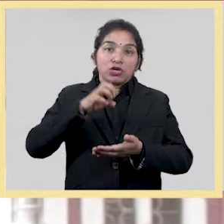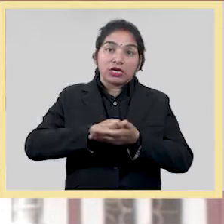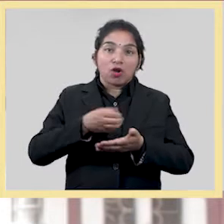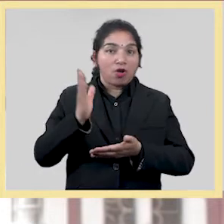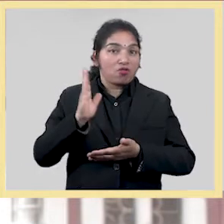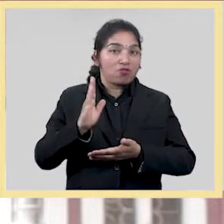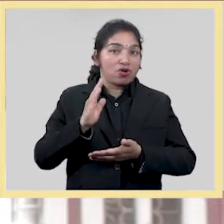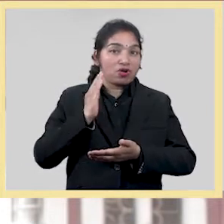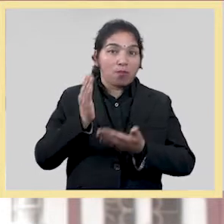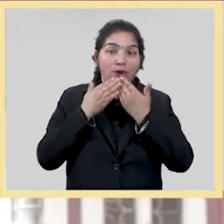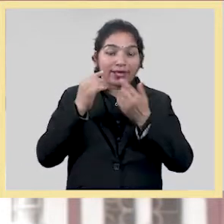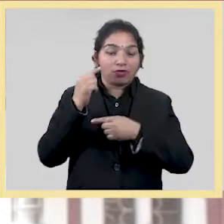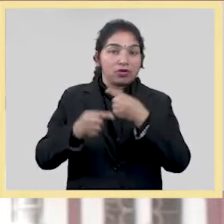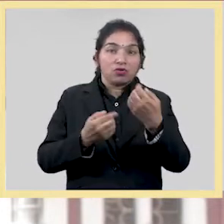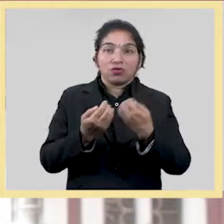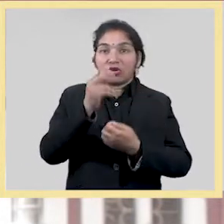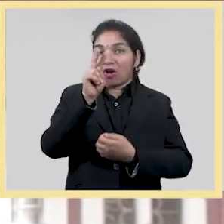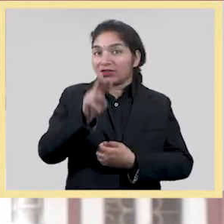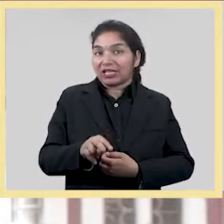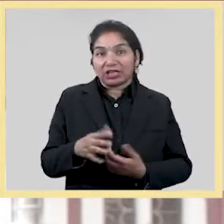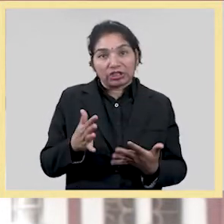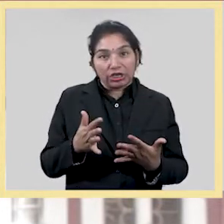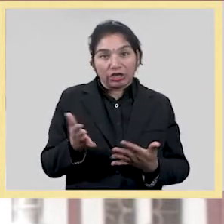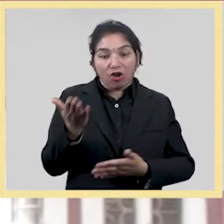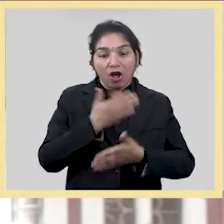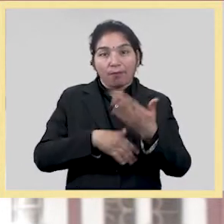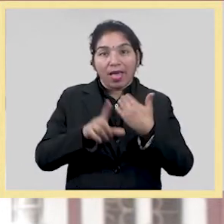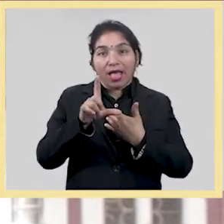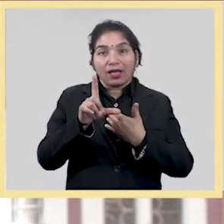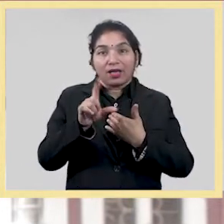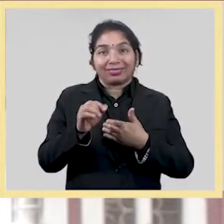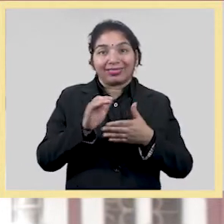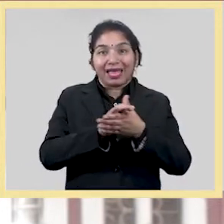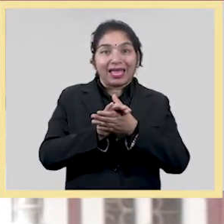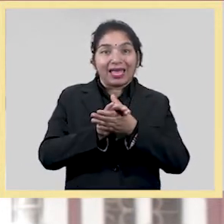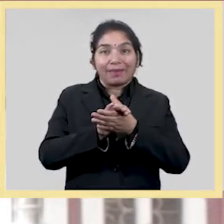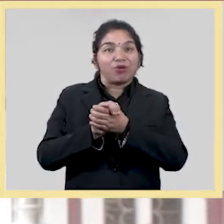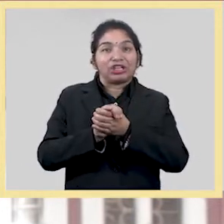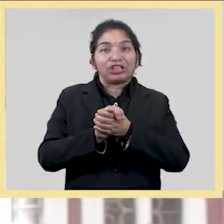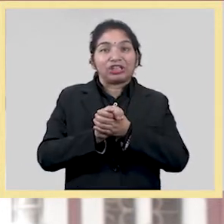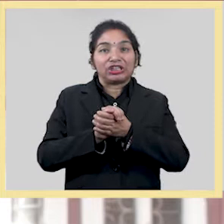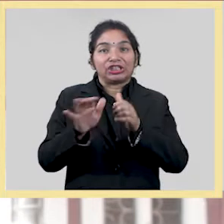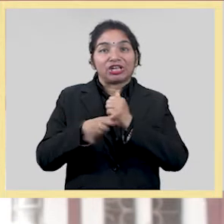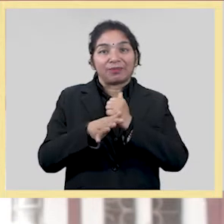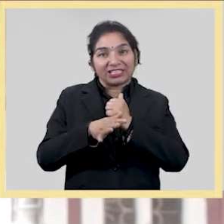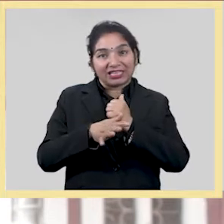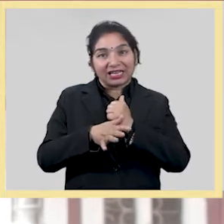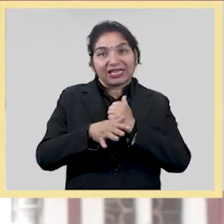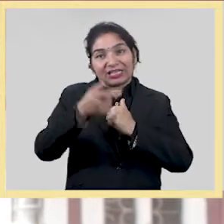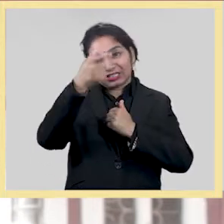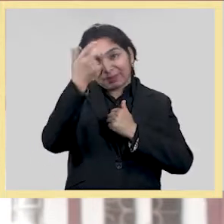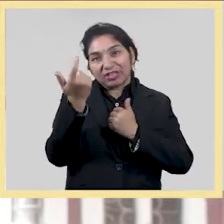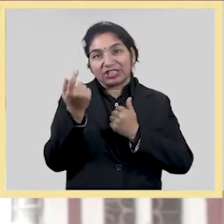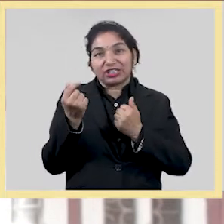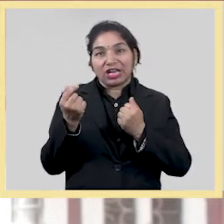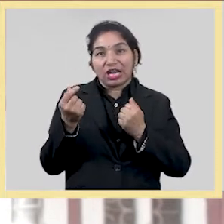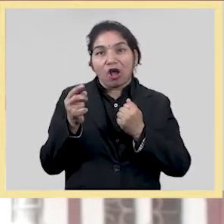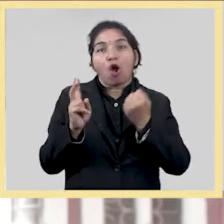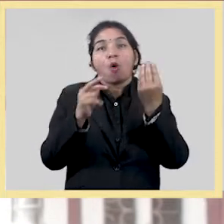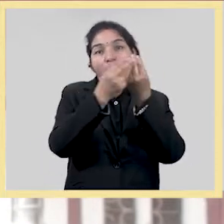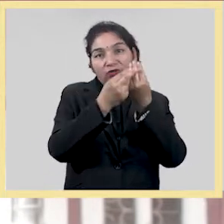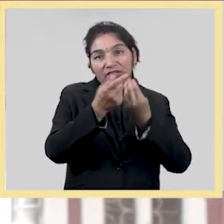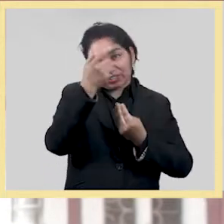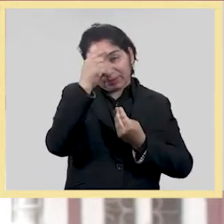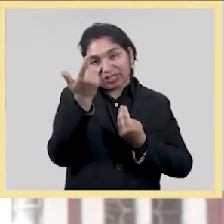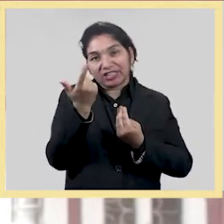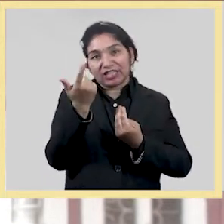आफ्नो पढाइलाई कन्टिन्यू गर्न सक्ने अवस्था छैन। एउटा अपाङ्गता मैत्री संरचनाको अभावको कारणले, भौगोलिक समस्याको कारणले गर्दा चाहिँ समस्या छ